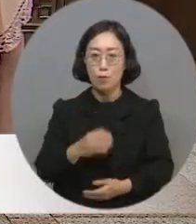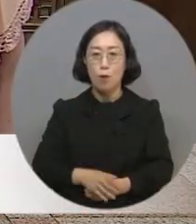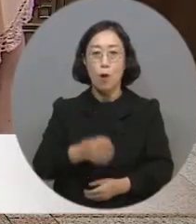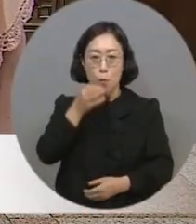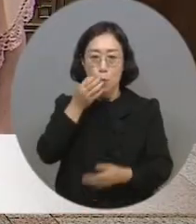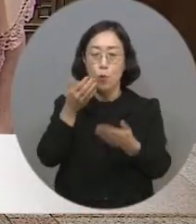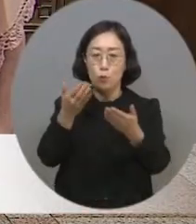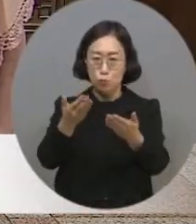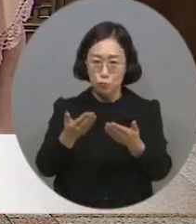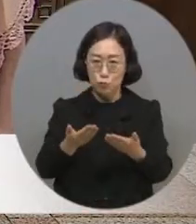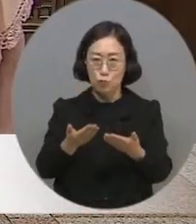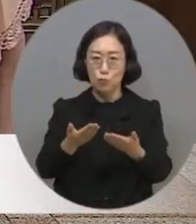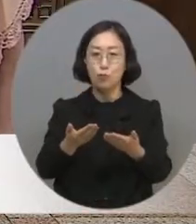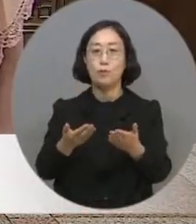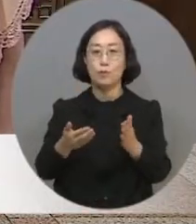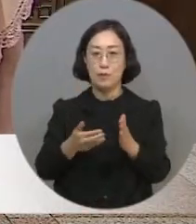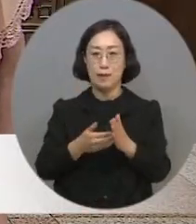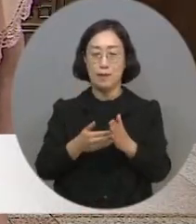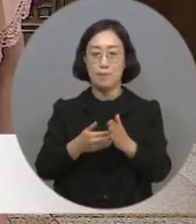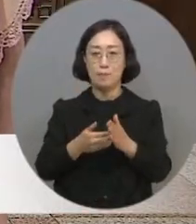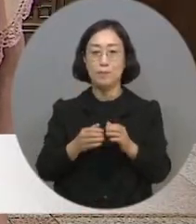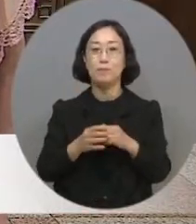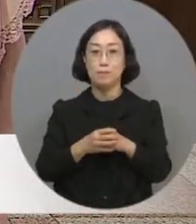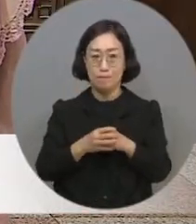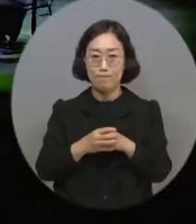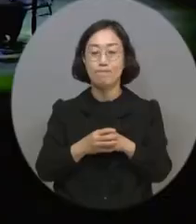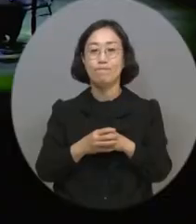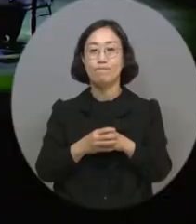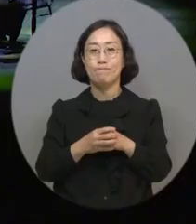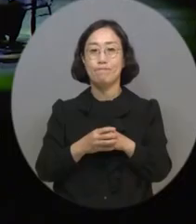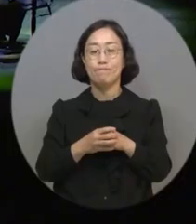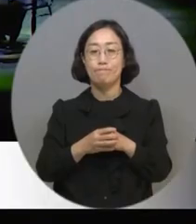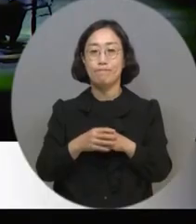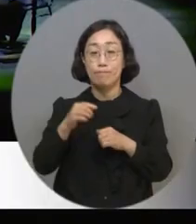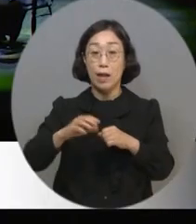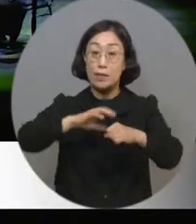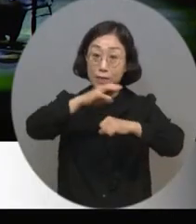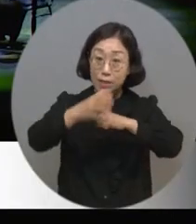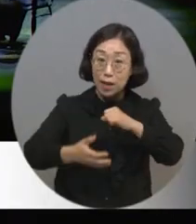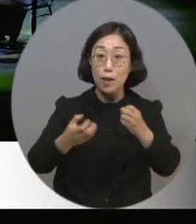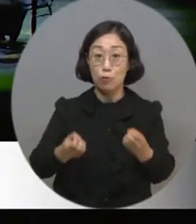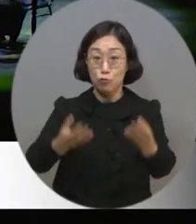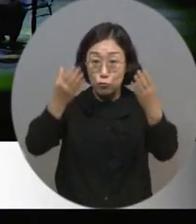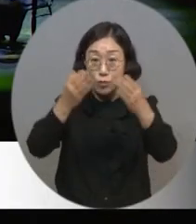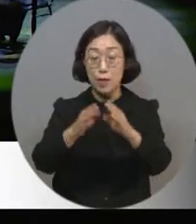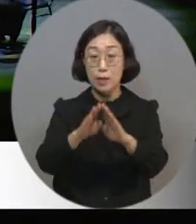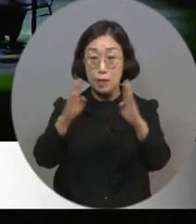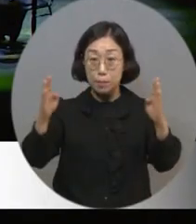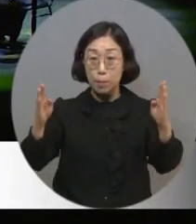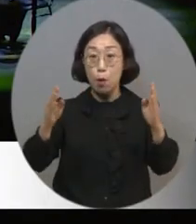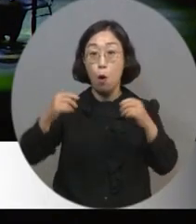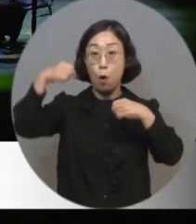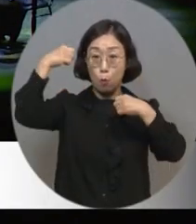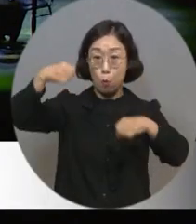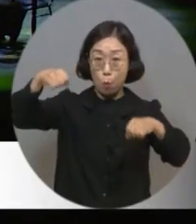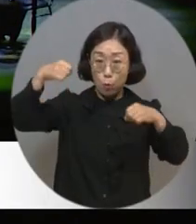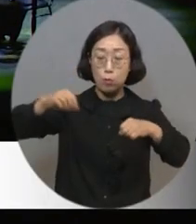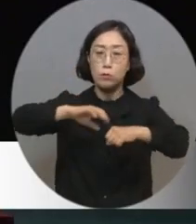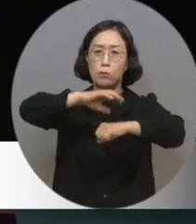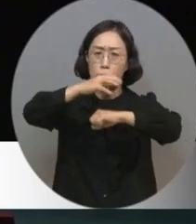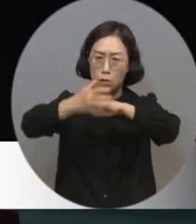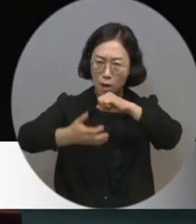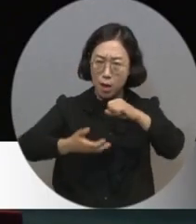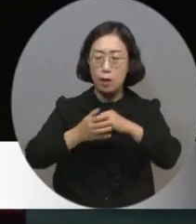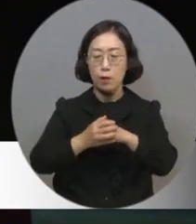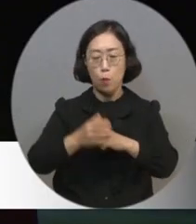jazz music. And in every kind of types of music. 세계 양금 축제 개막식 오프닝 공연에는 세계와 한국